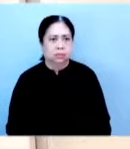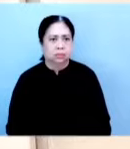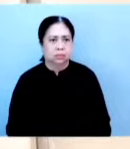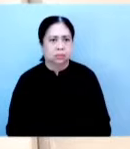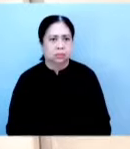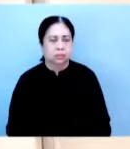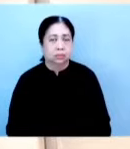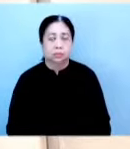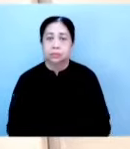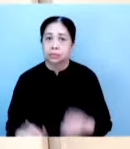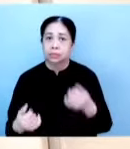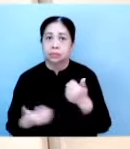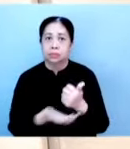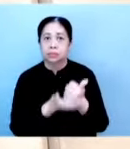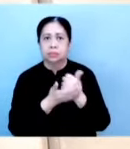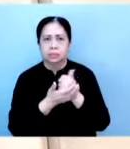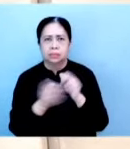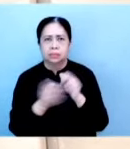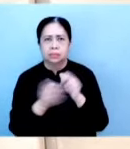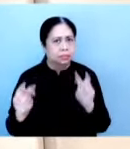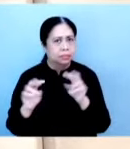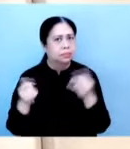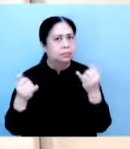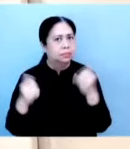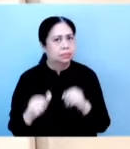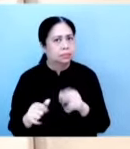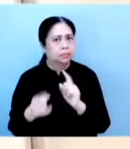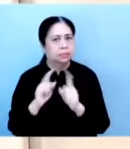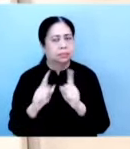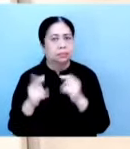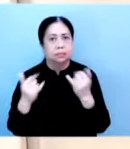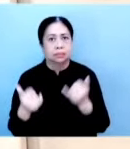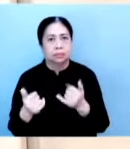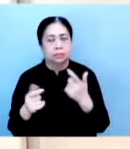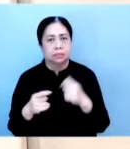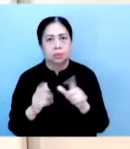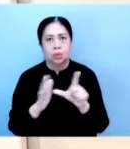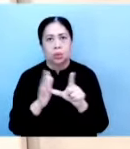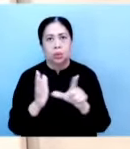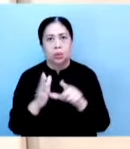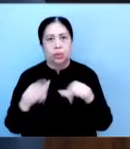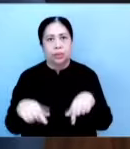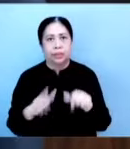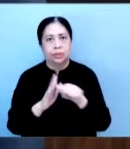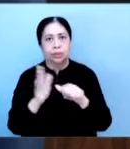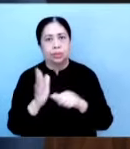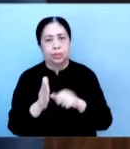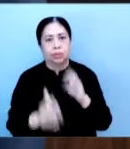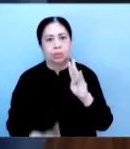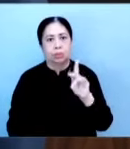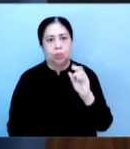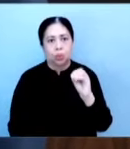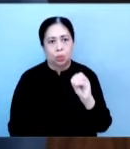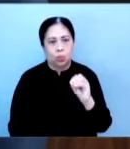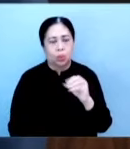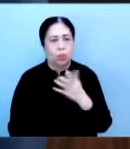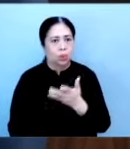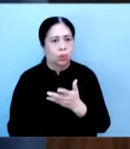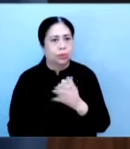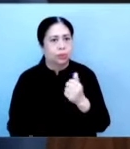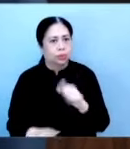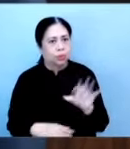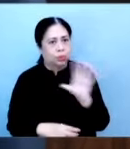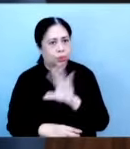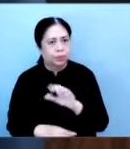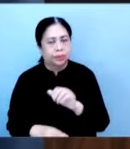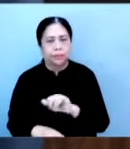at para tulungan tayong himayin ang iss yan makakasama natin ang resident lawyer natin na si Attorney buc Dela Cruz Attorney Good morning morning Good